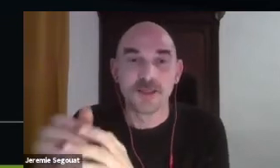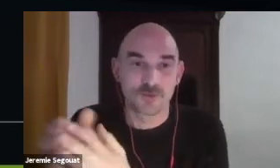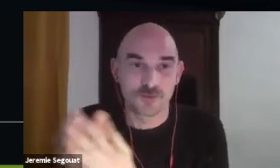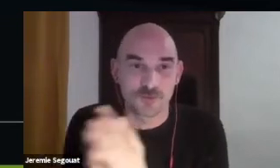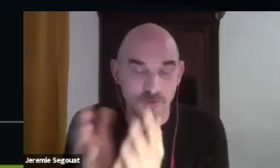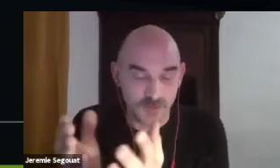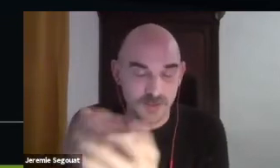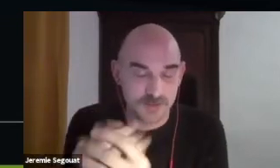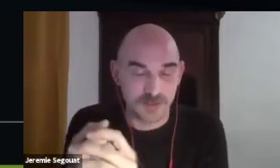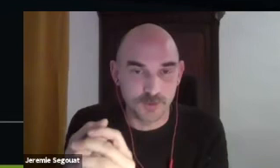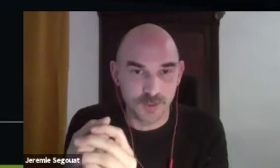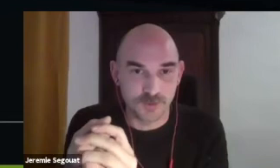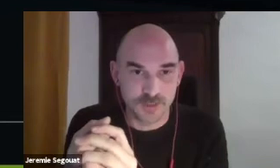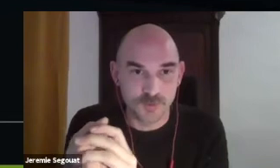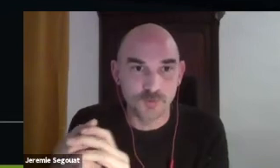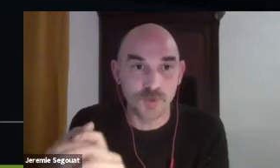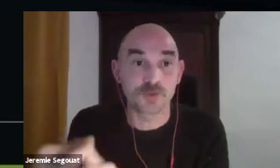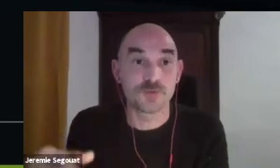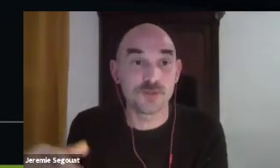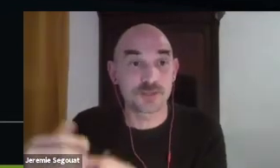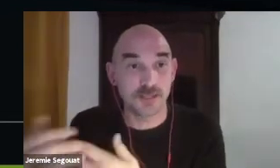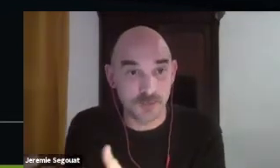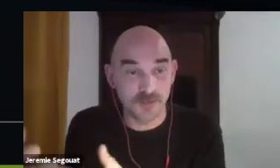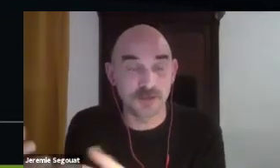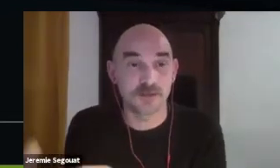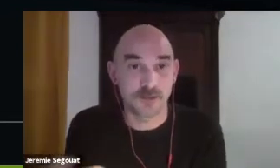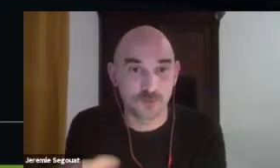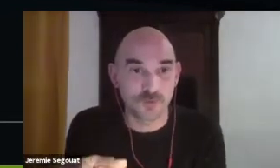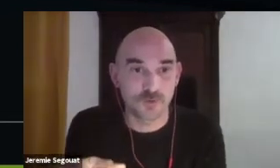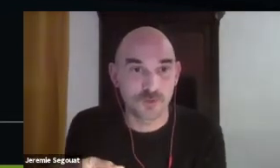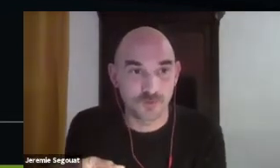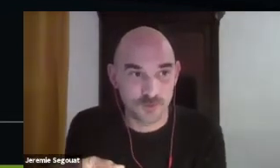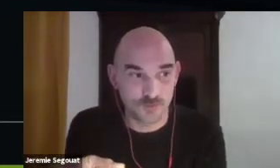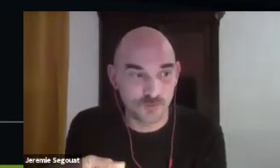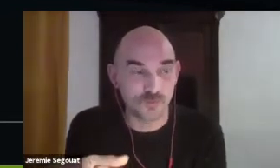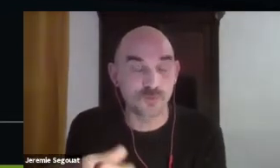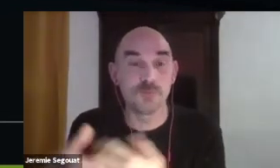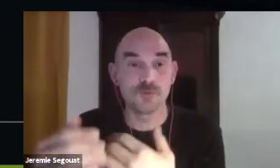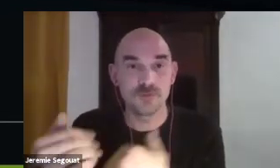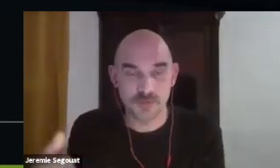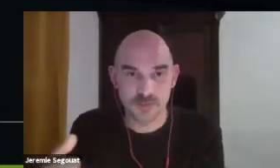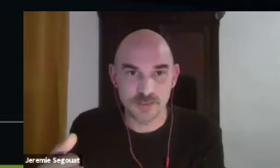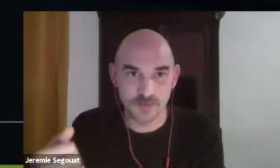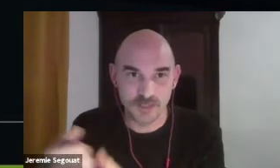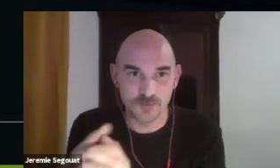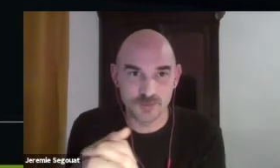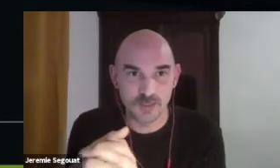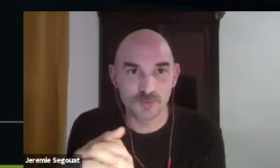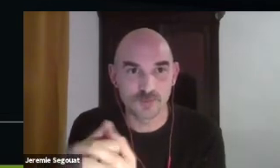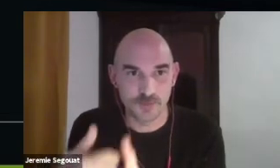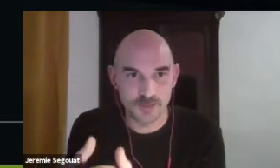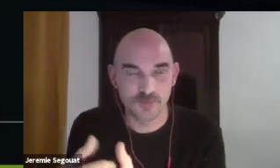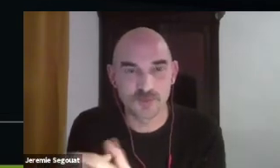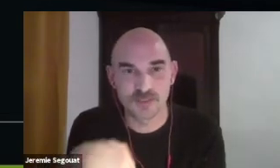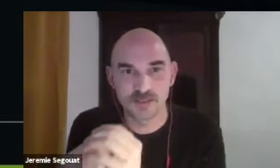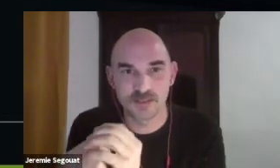avec les interprètes dans lsq mais on va être obligé de s'adapter à l'interlocuteur qu'on a en face de nous donc on va modifier sa matière de signer